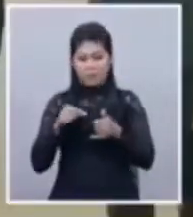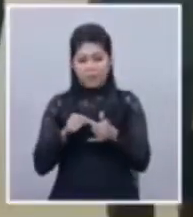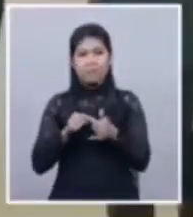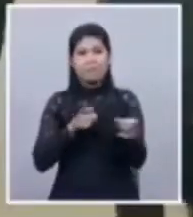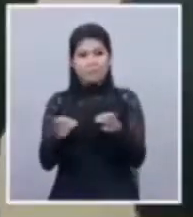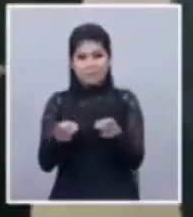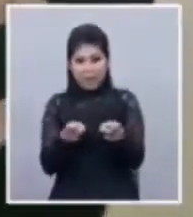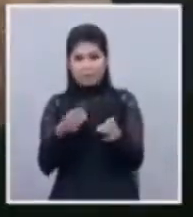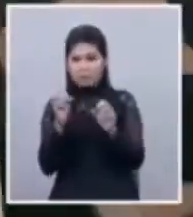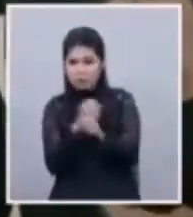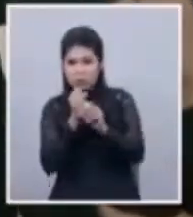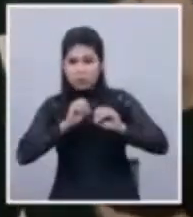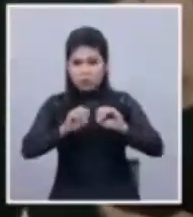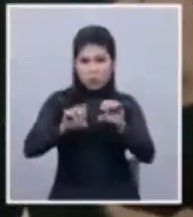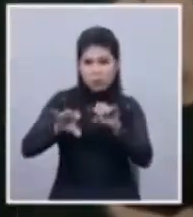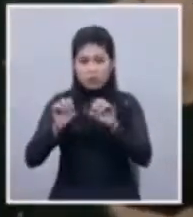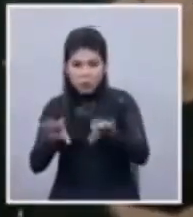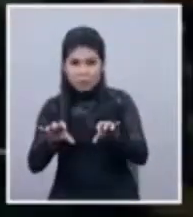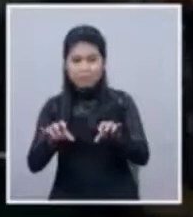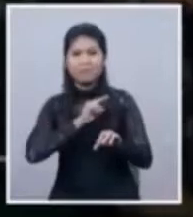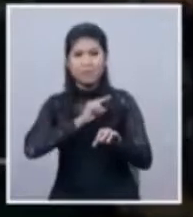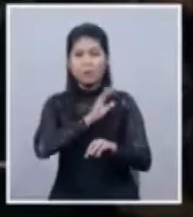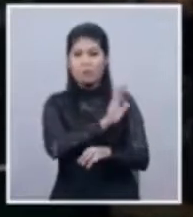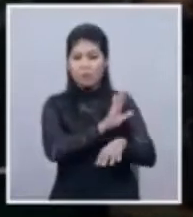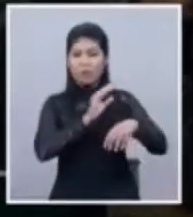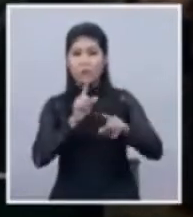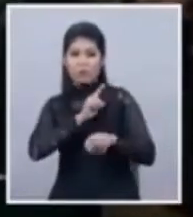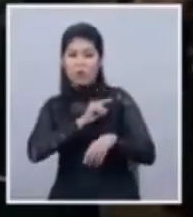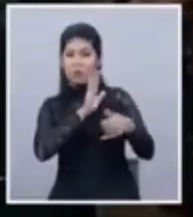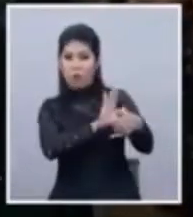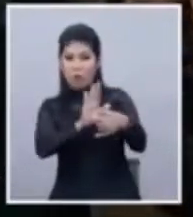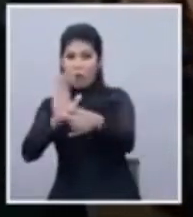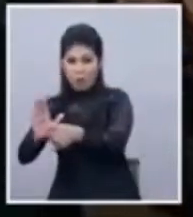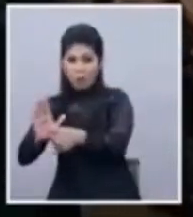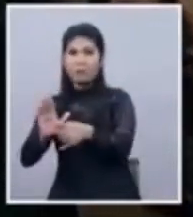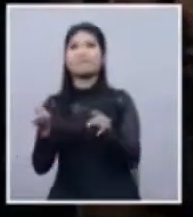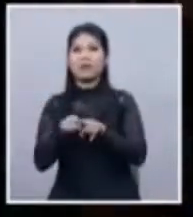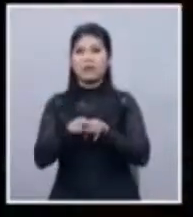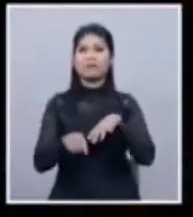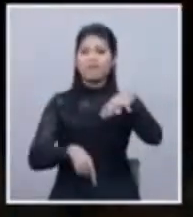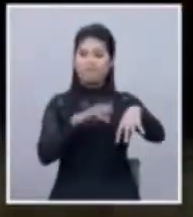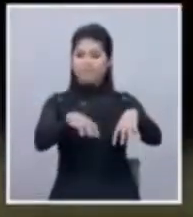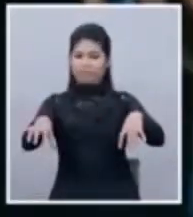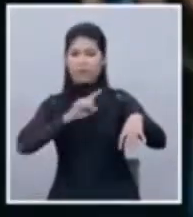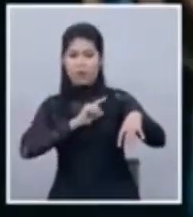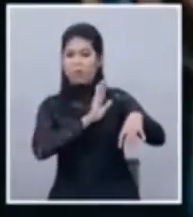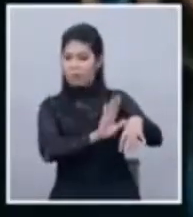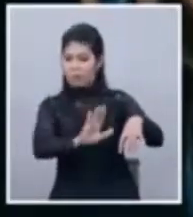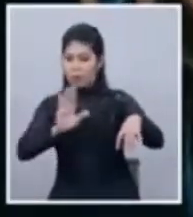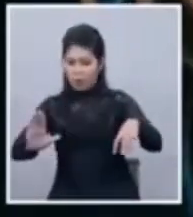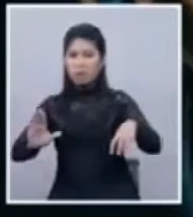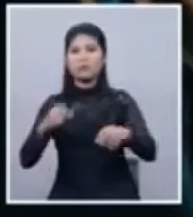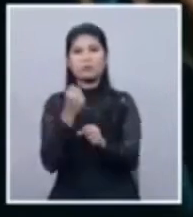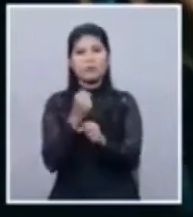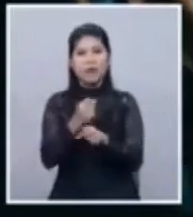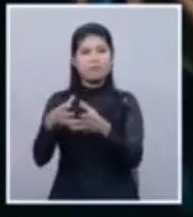ำกับดูแลให้ผู้เล่นทุกคนเนี่ยทำหน้าที่ของตัวเองสอดรับซึ่งกันและกันนะครับอย่างเงี้ยก็จะเพิ่มประสิทธิภาพของการทำ